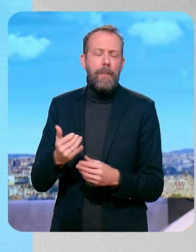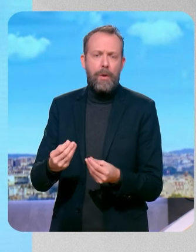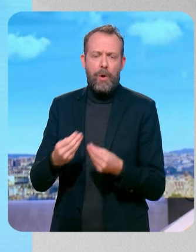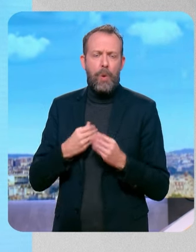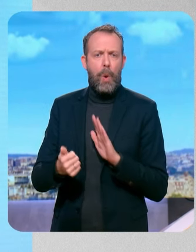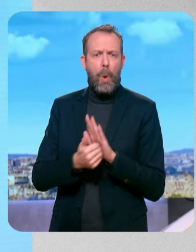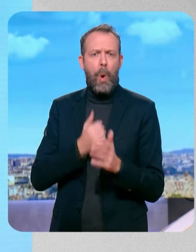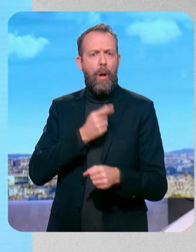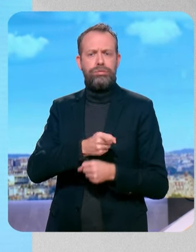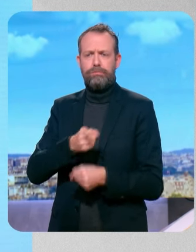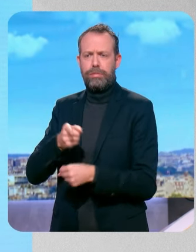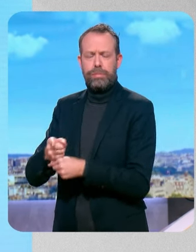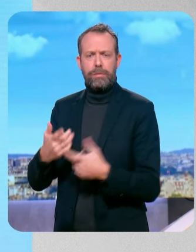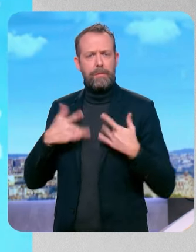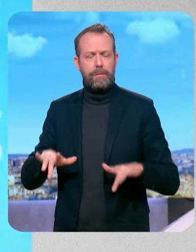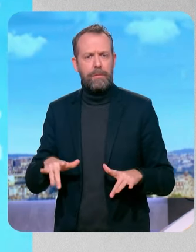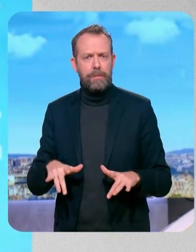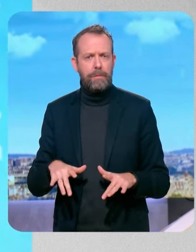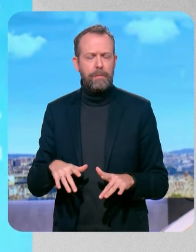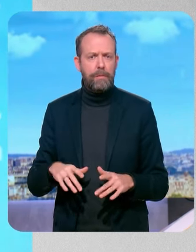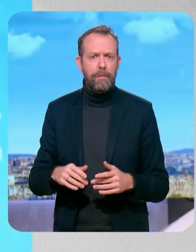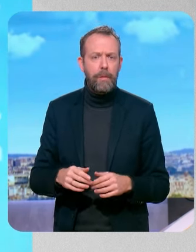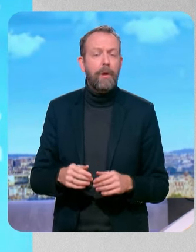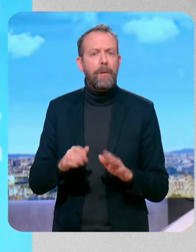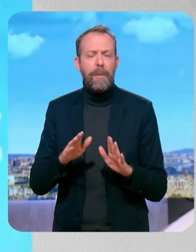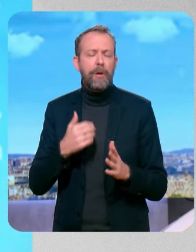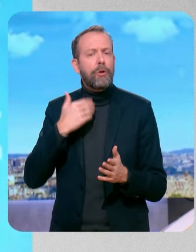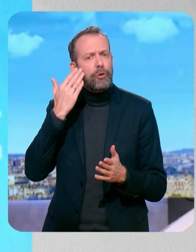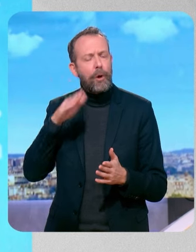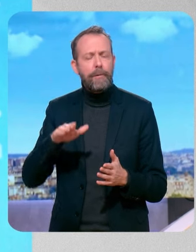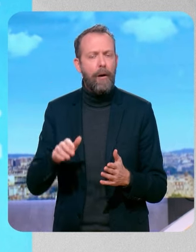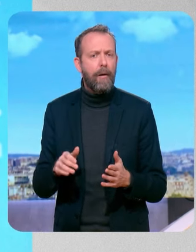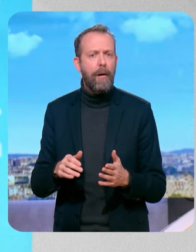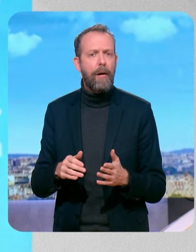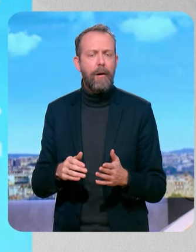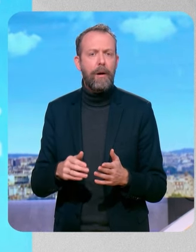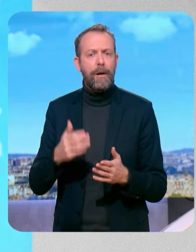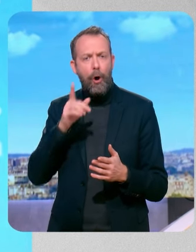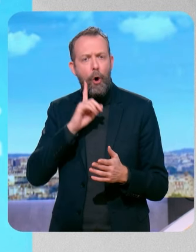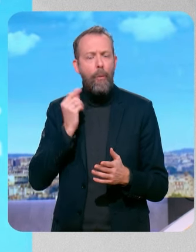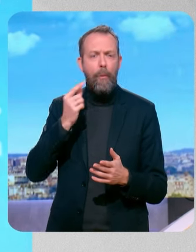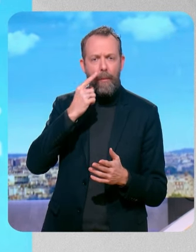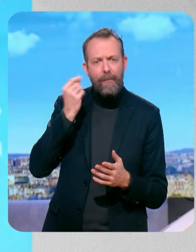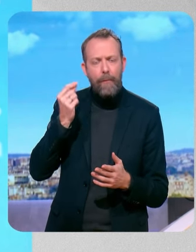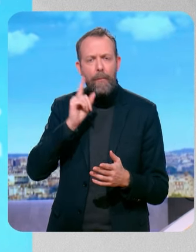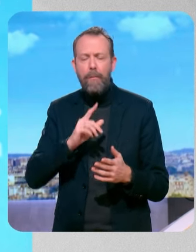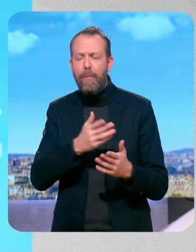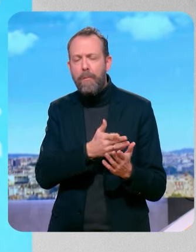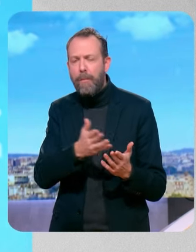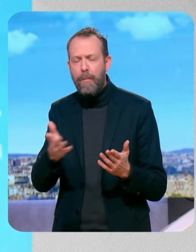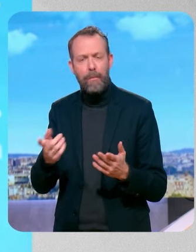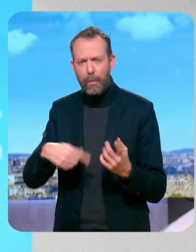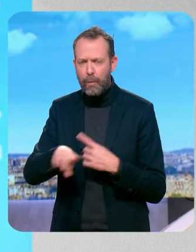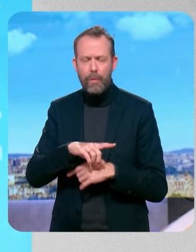dans le rôle de procureur, c'est pas du tout le mien. Et je sais que ces femmes et ces hommes ont